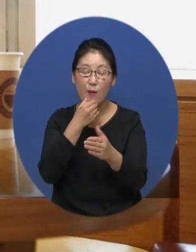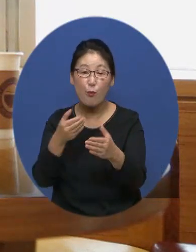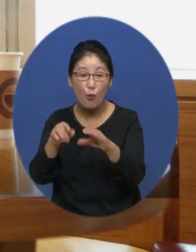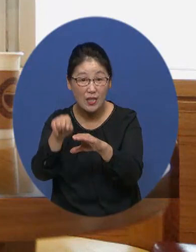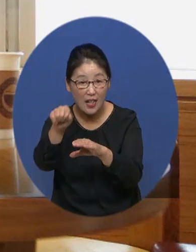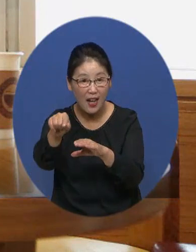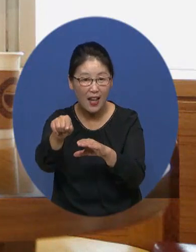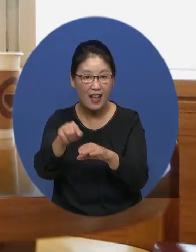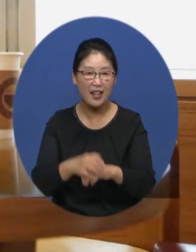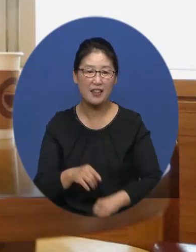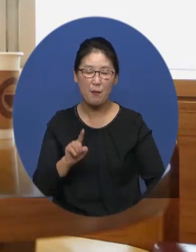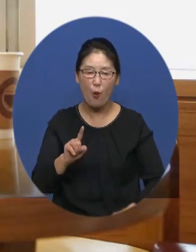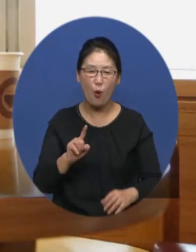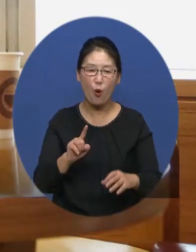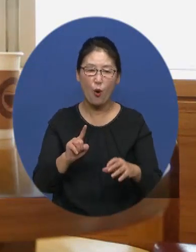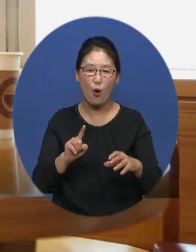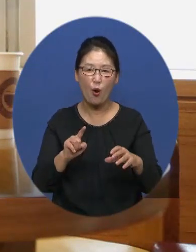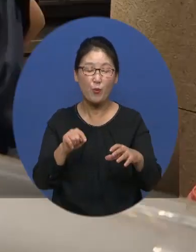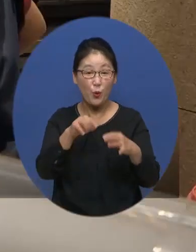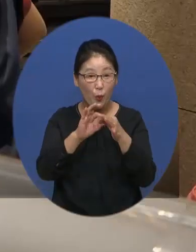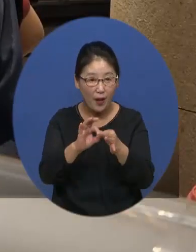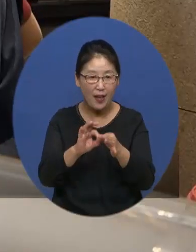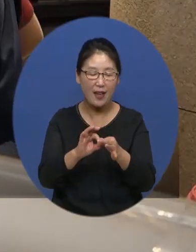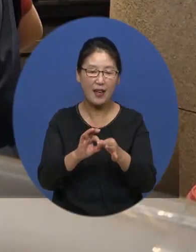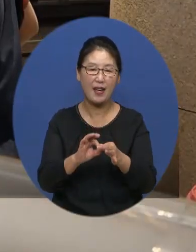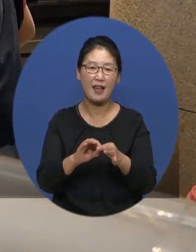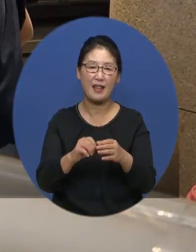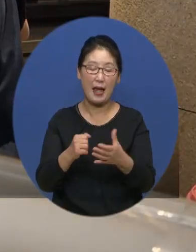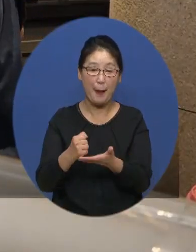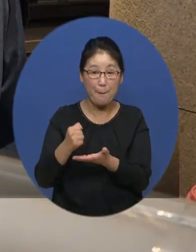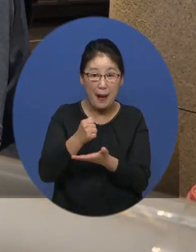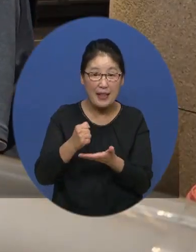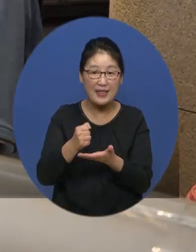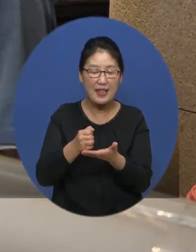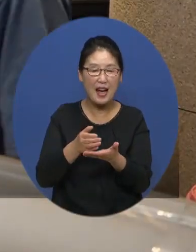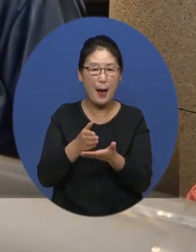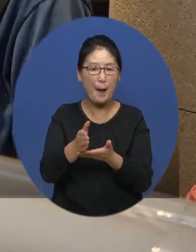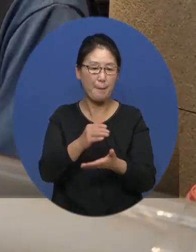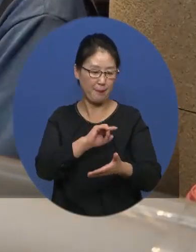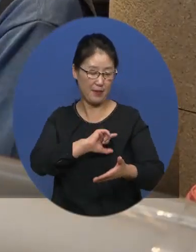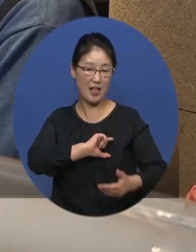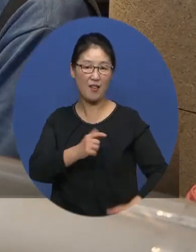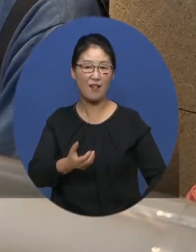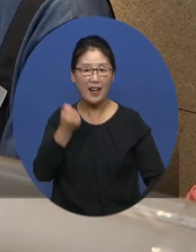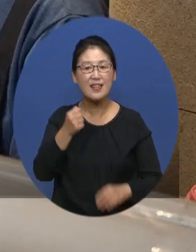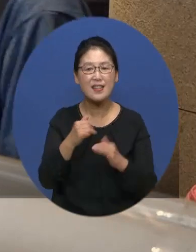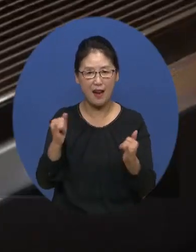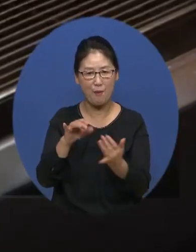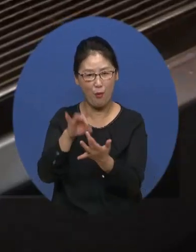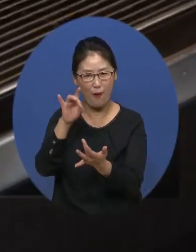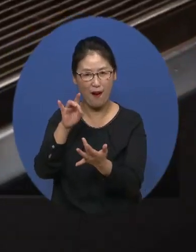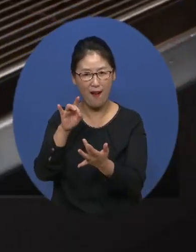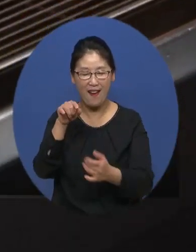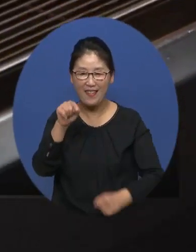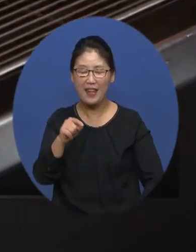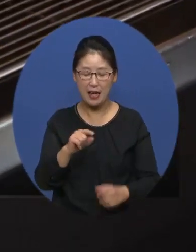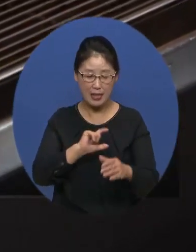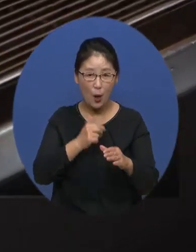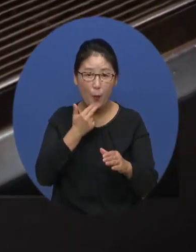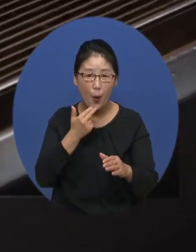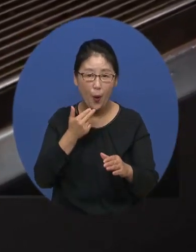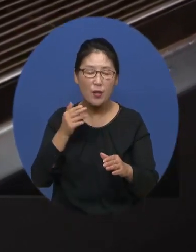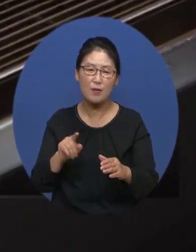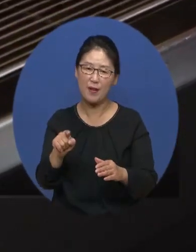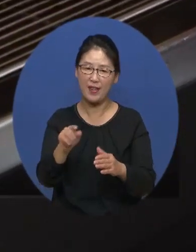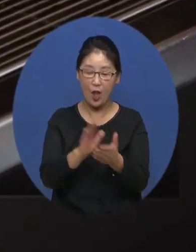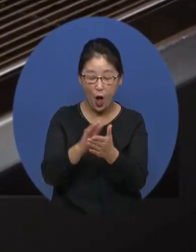자격은 바리스타 자격증이 있는 사람이고요. 혹시 없더라 할지라도 그런 부분에 대한 열정 있는 사람들 그리고 면접을